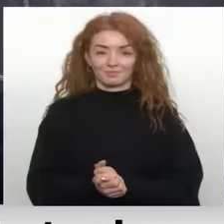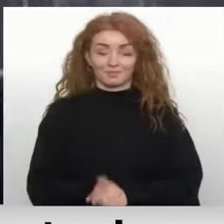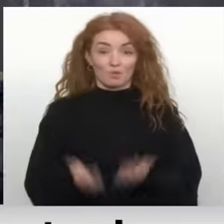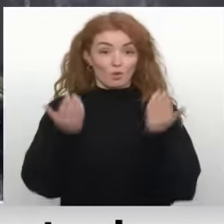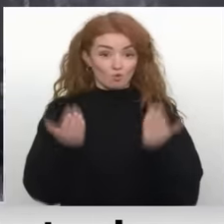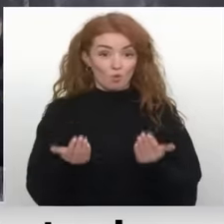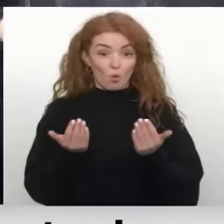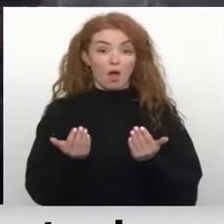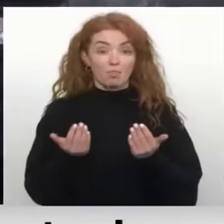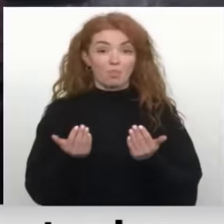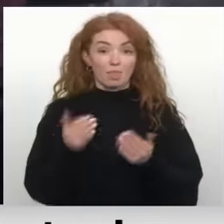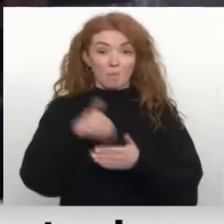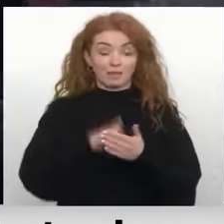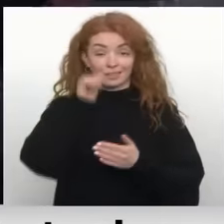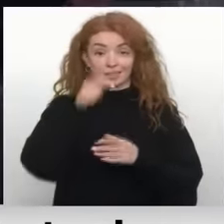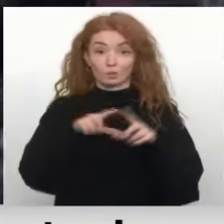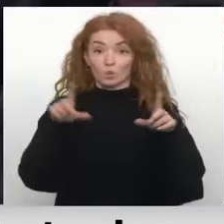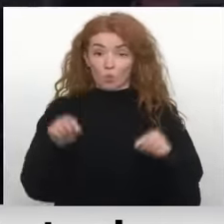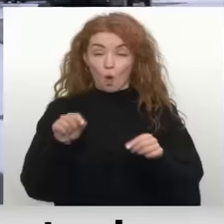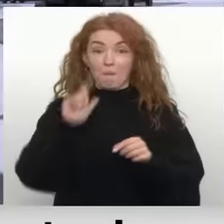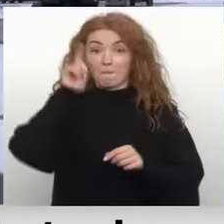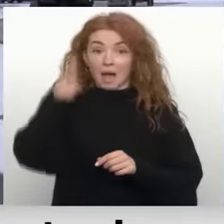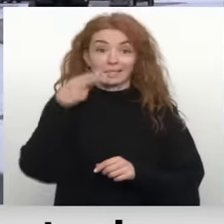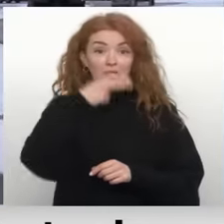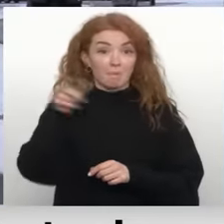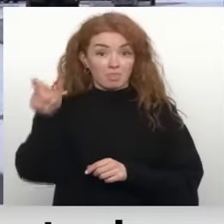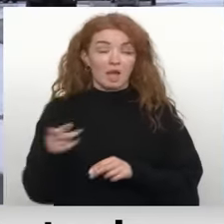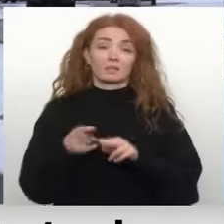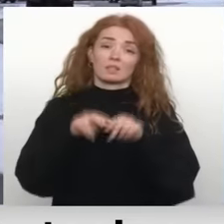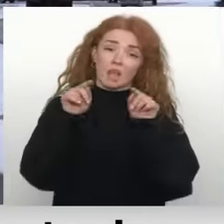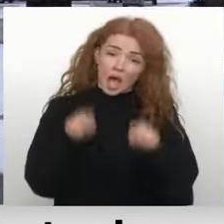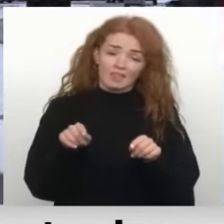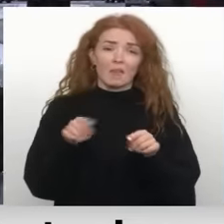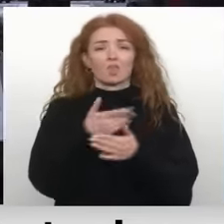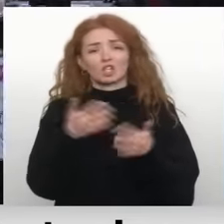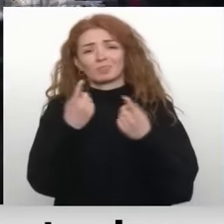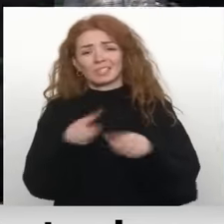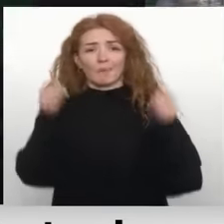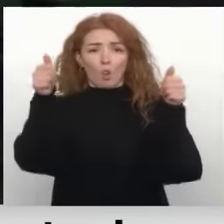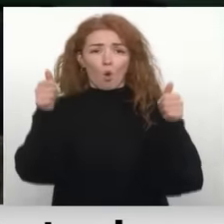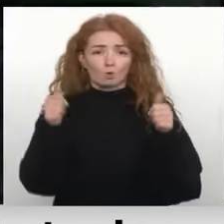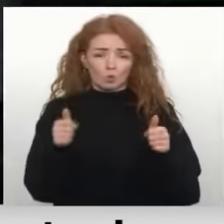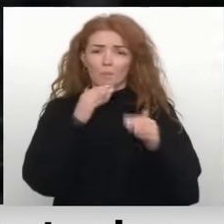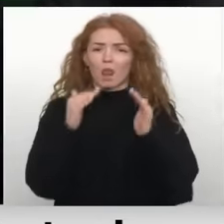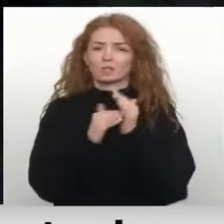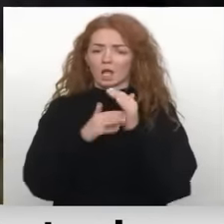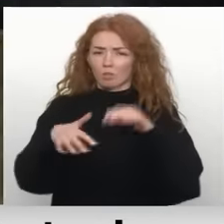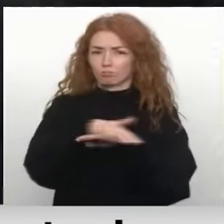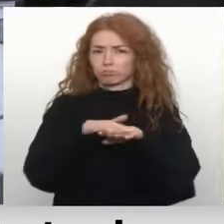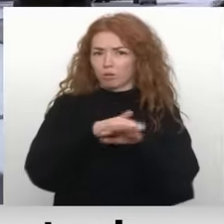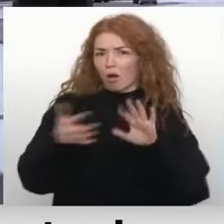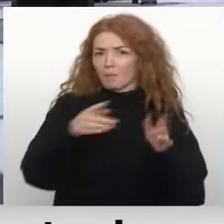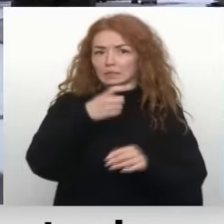Šodien pasts, rīt skola, parīt zemnieks. Ar šādiem un dažādiem citiem lozingiem Rēzeknē pulcējušies ap